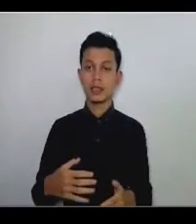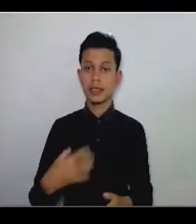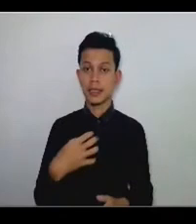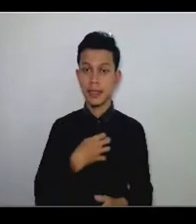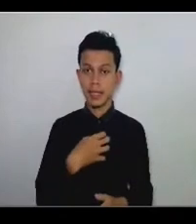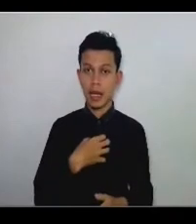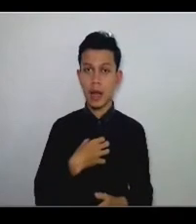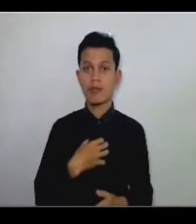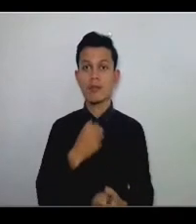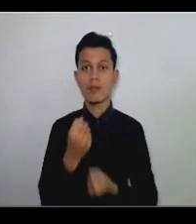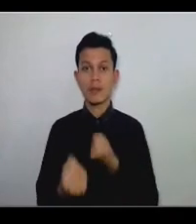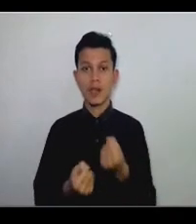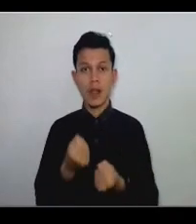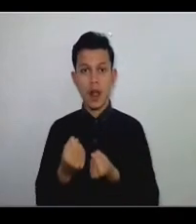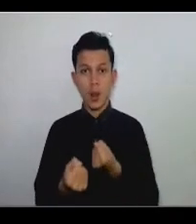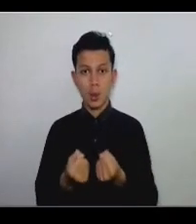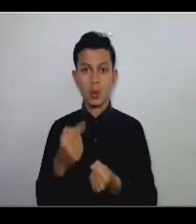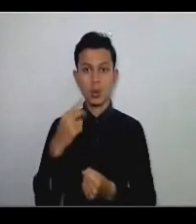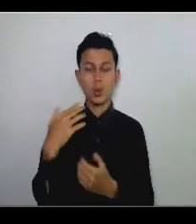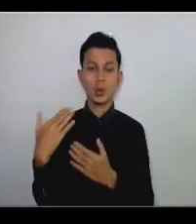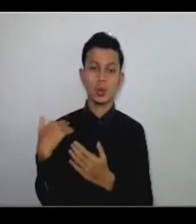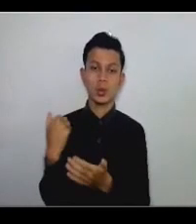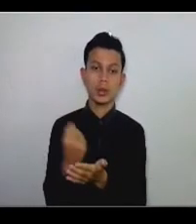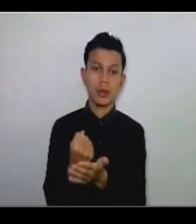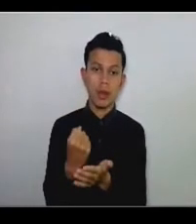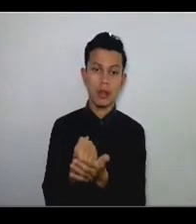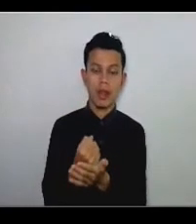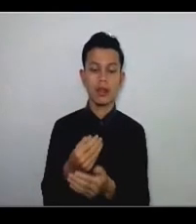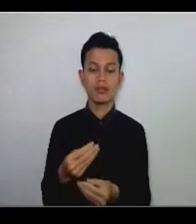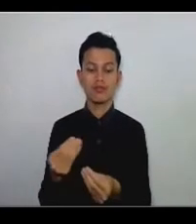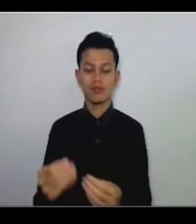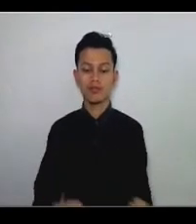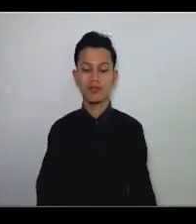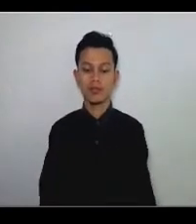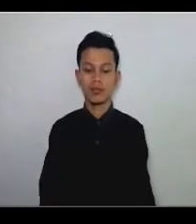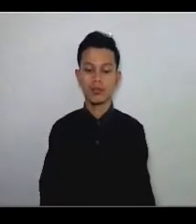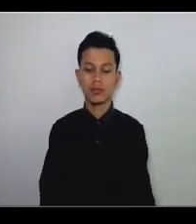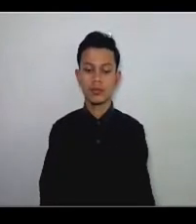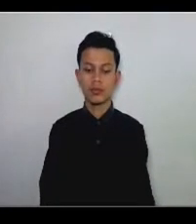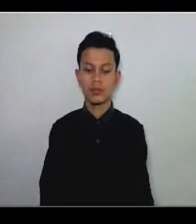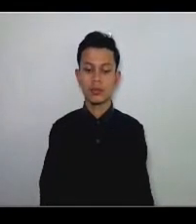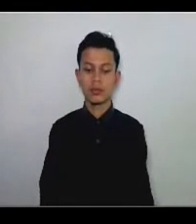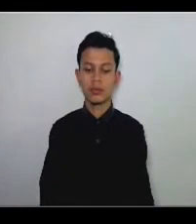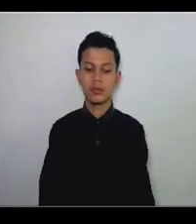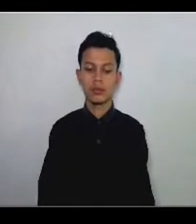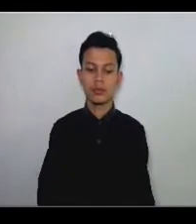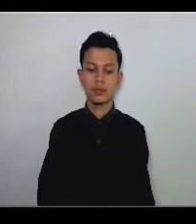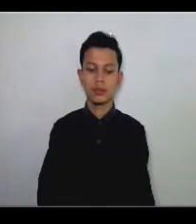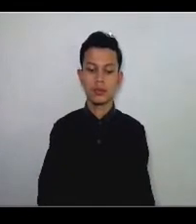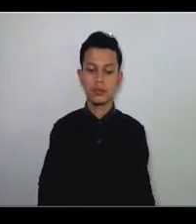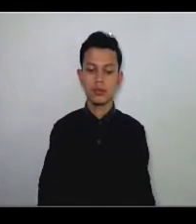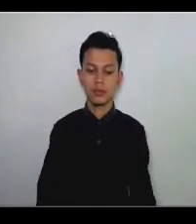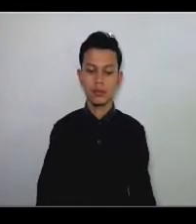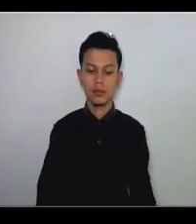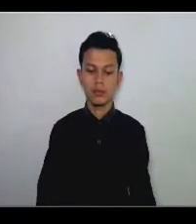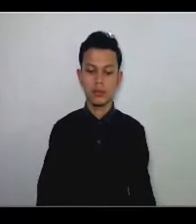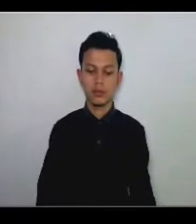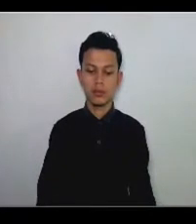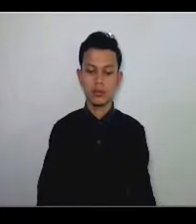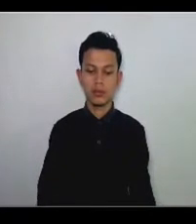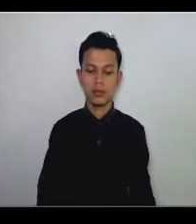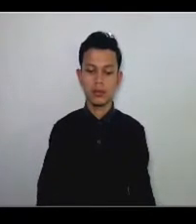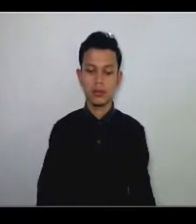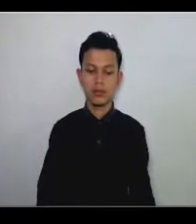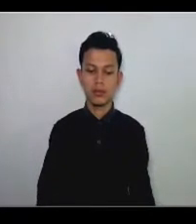etis dalam mengembang jabatan yang dipercayakan kepadanya dalam konteks itu pula seharusnya titik tolak